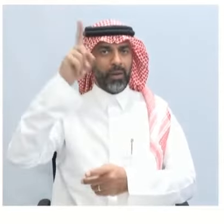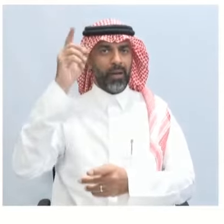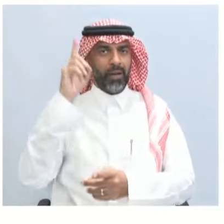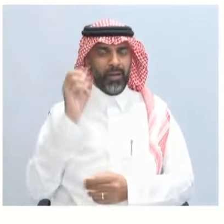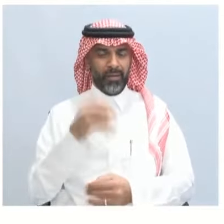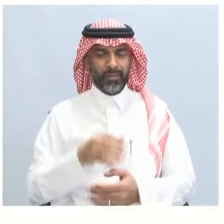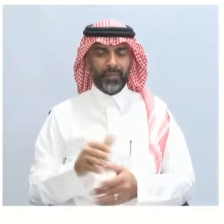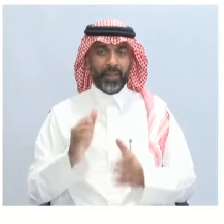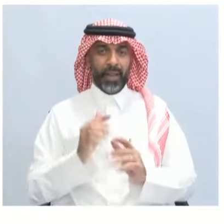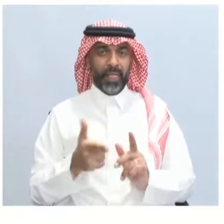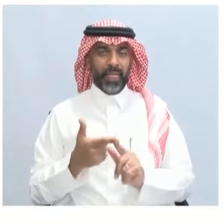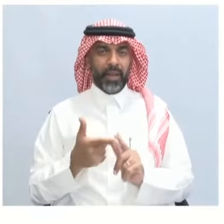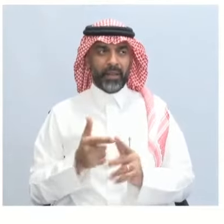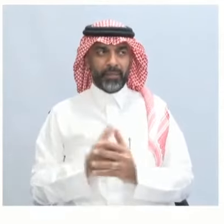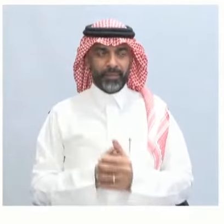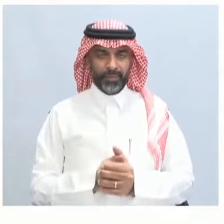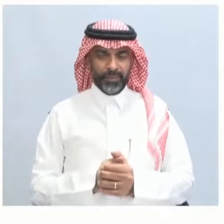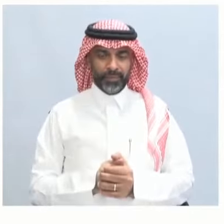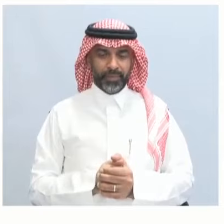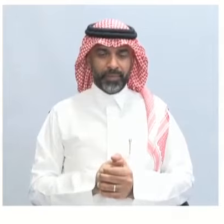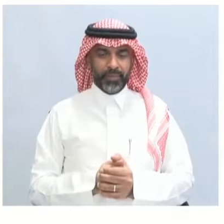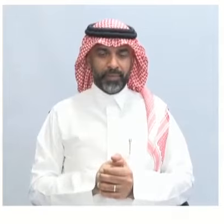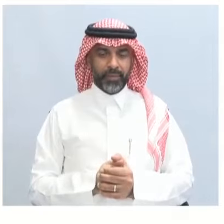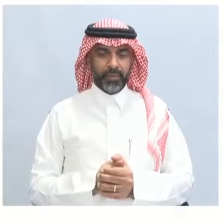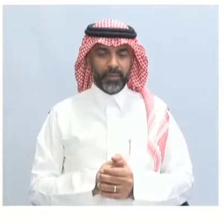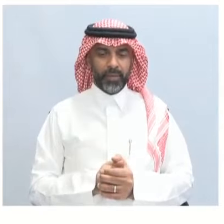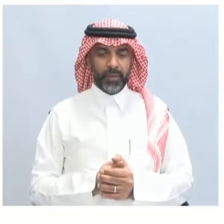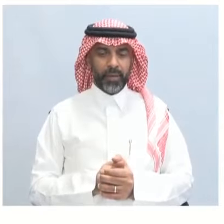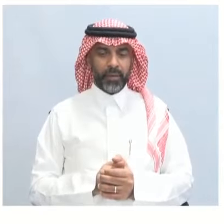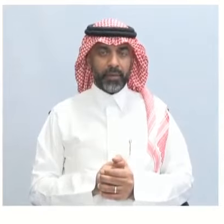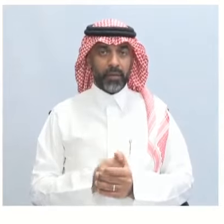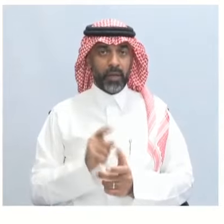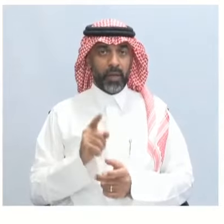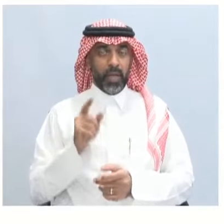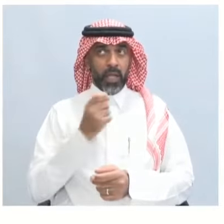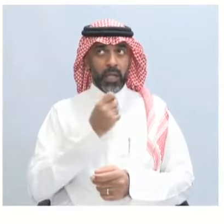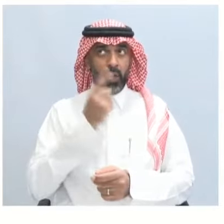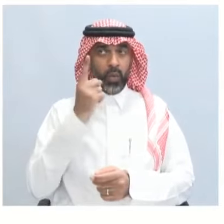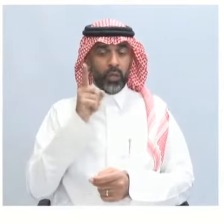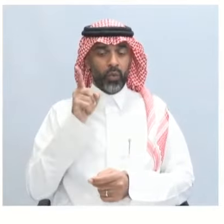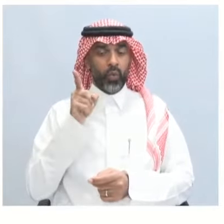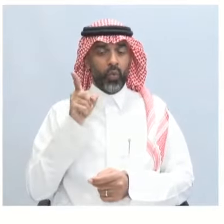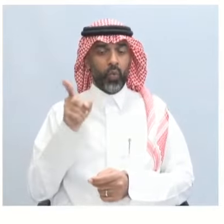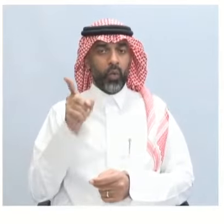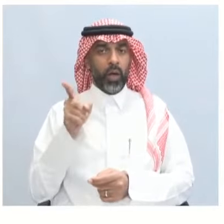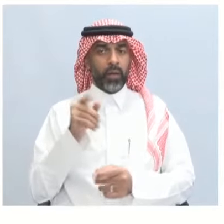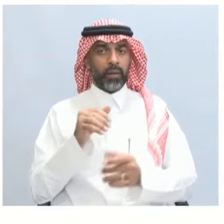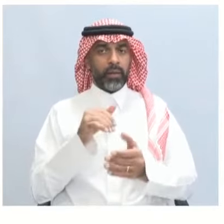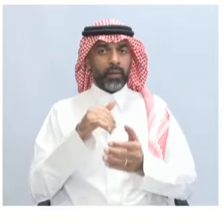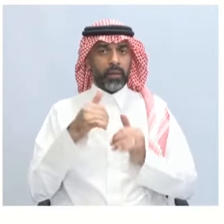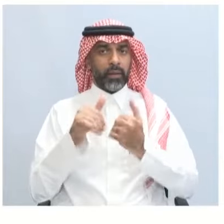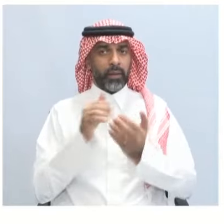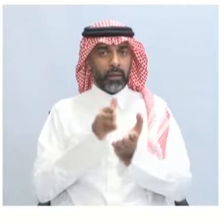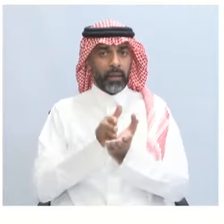النتيجه الثانيه احسنتم النتيجه الثانيه انها الطريق الوحيد الذي الذي يوصل من